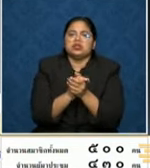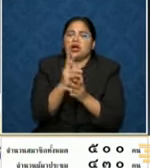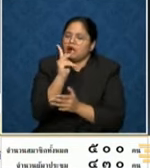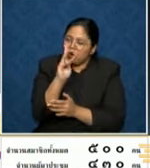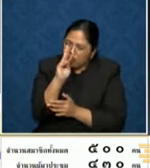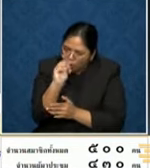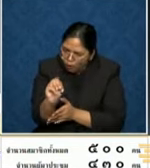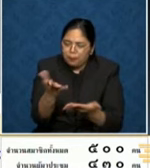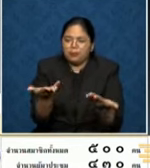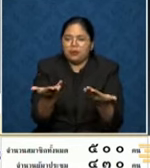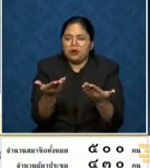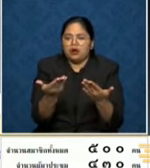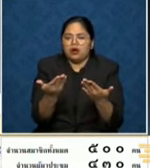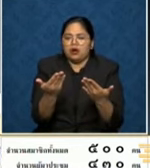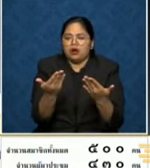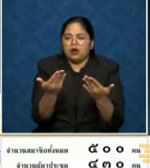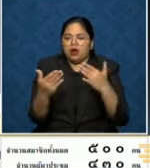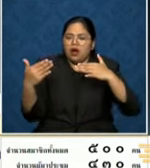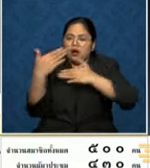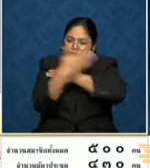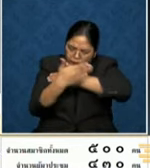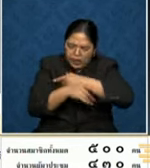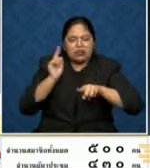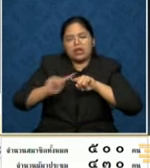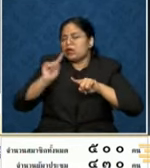กรมส่งขนส่งทางรางต่างๆครับ